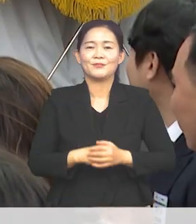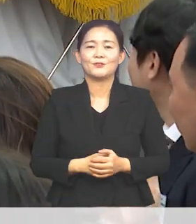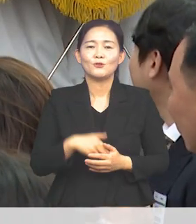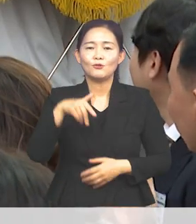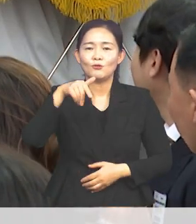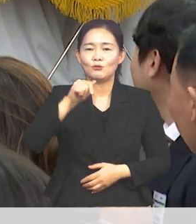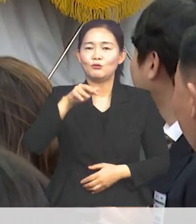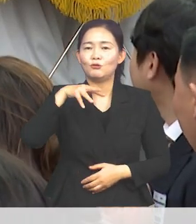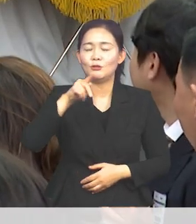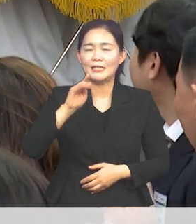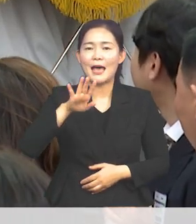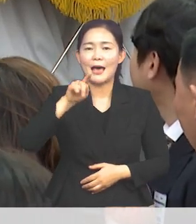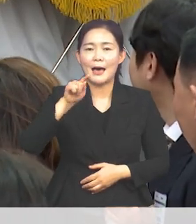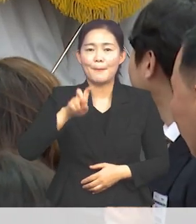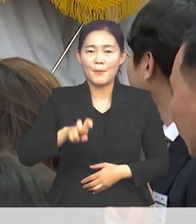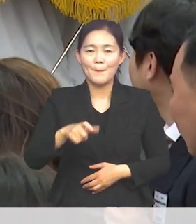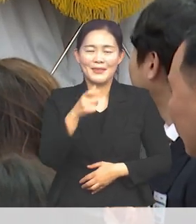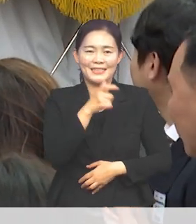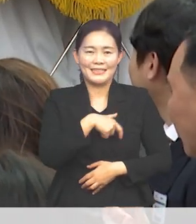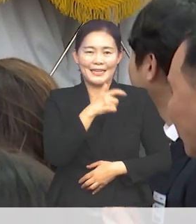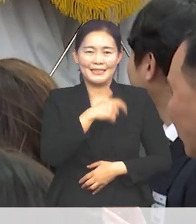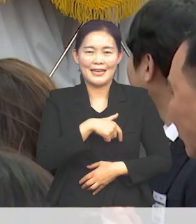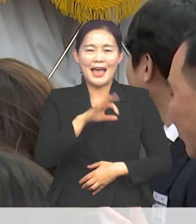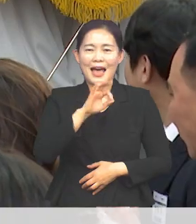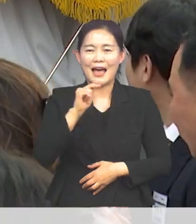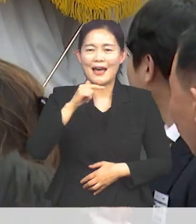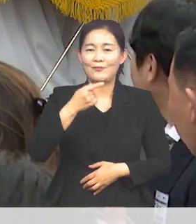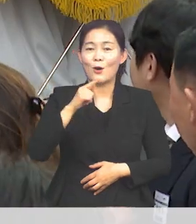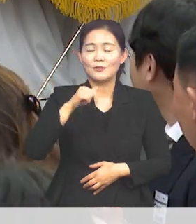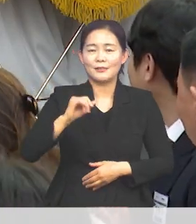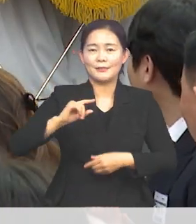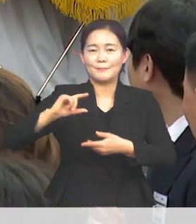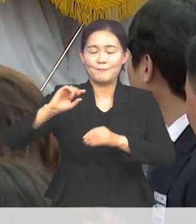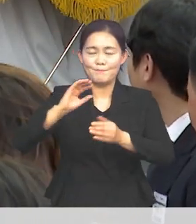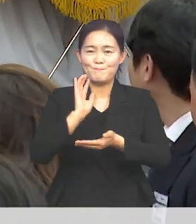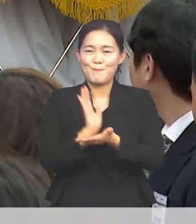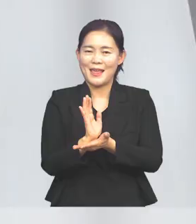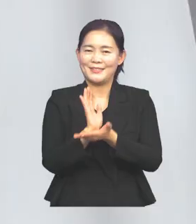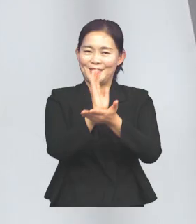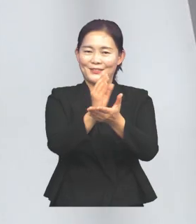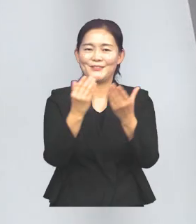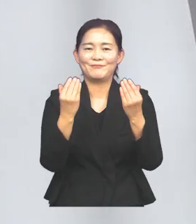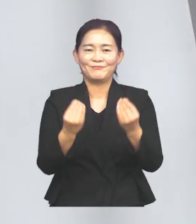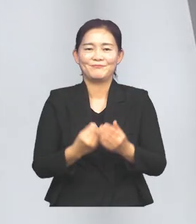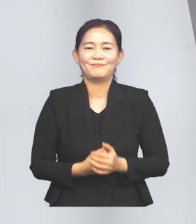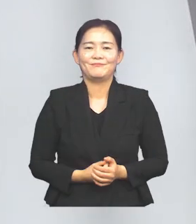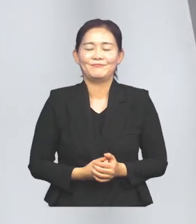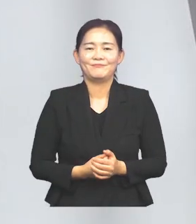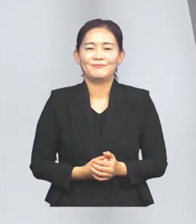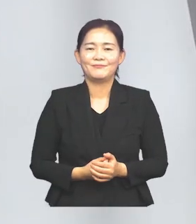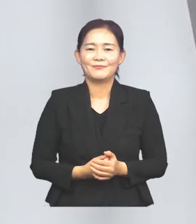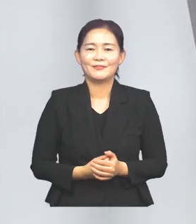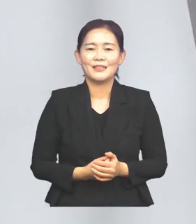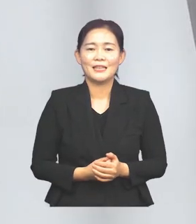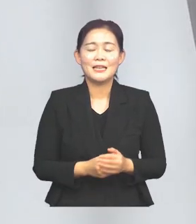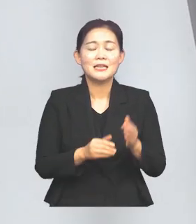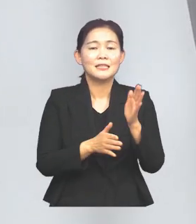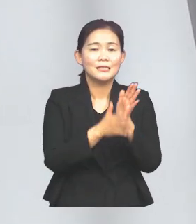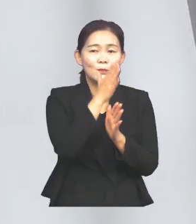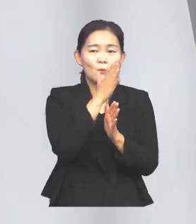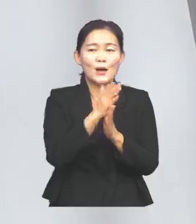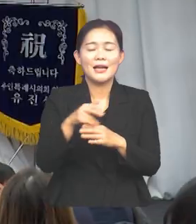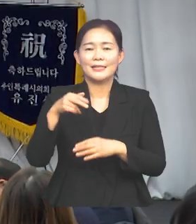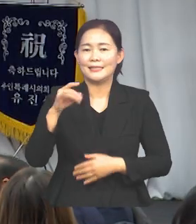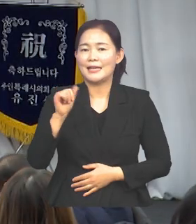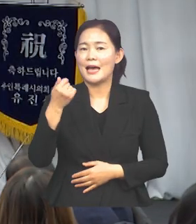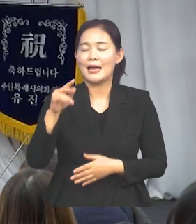유원건축사사무소 대표, 구자범 용인시 장학재단 이사장에게는 아너스패를 전달했습니다. 이상일 용인특례시장은 축사를 통해